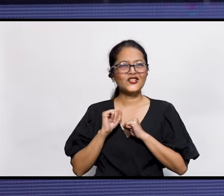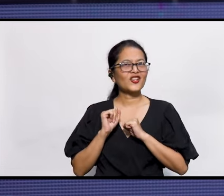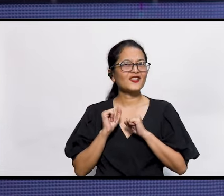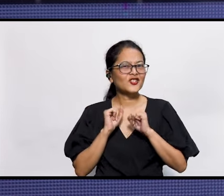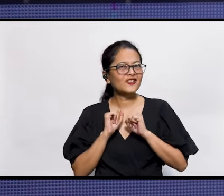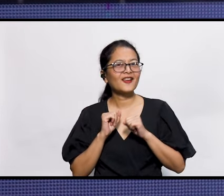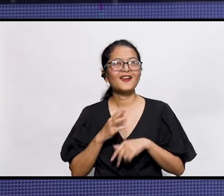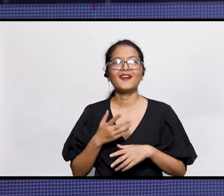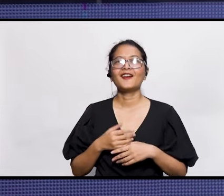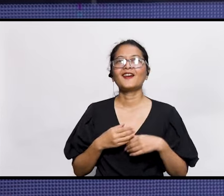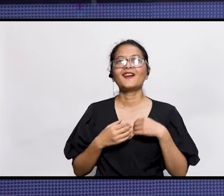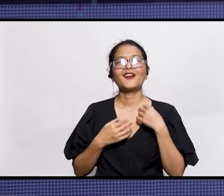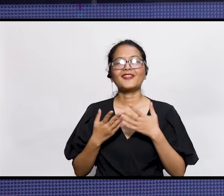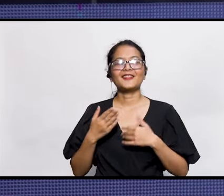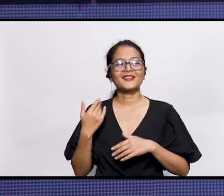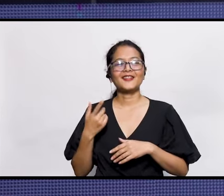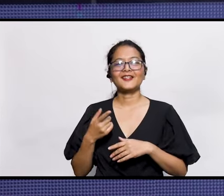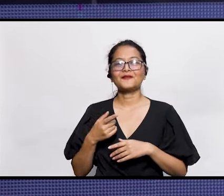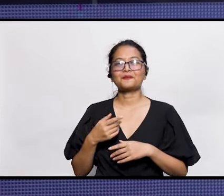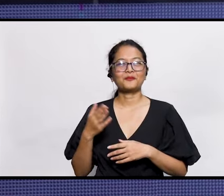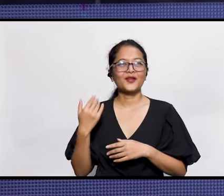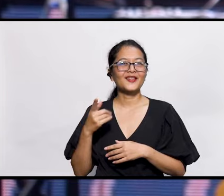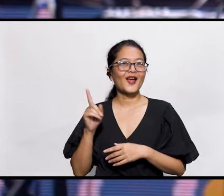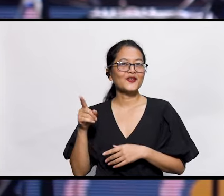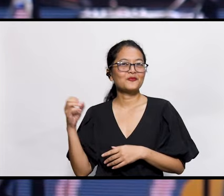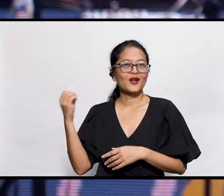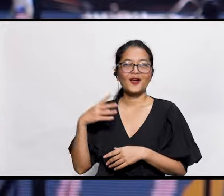santainya Ya kalau dingin peluk Ci